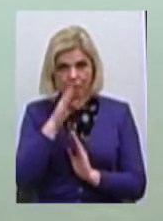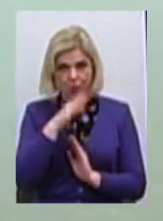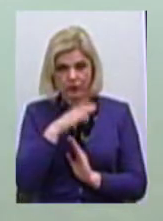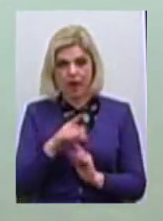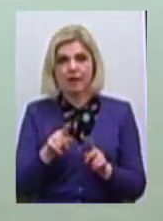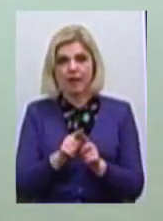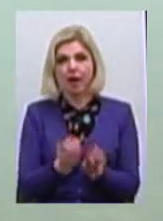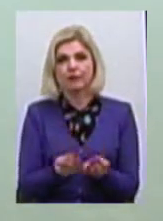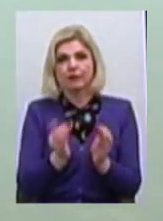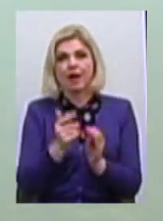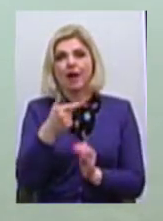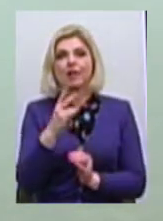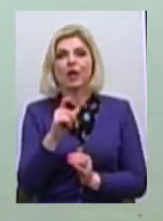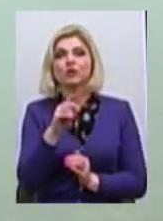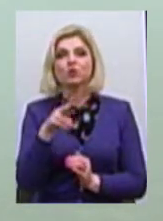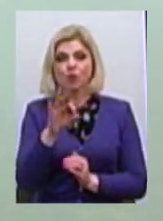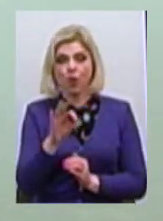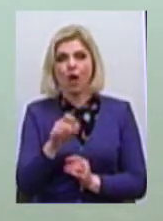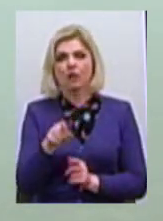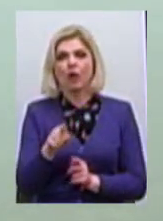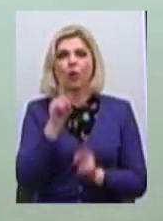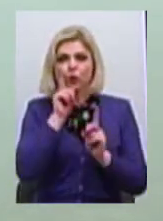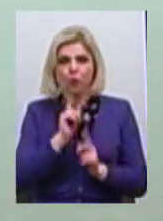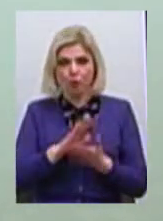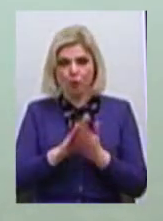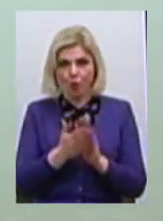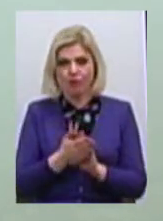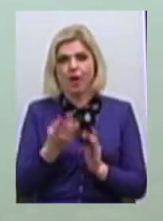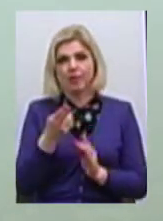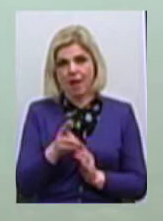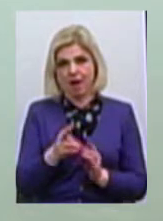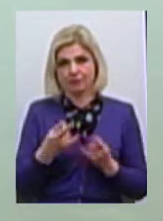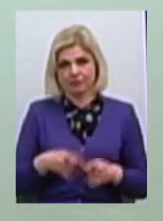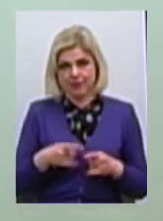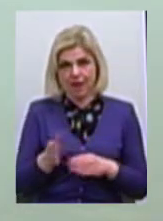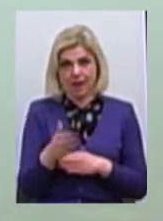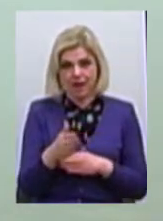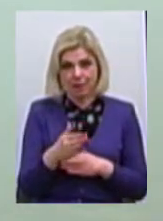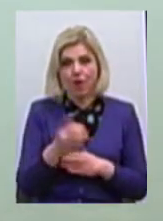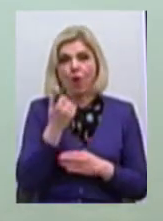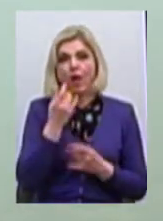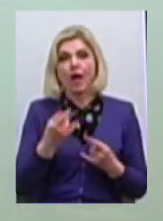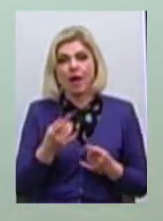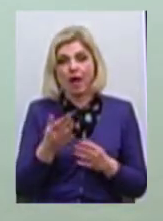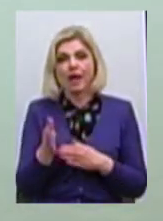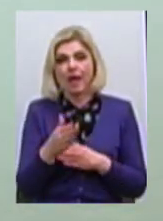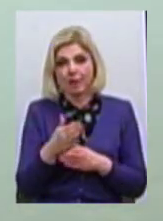гнізда забезпечують оптимальні умови для нересту, коли